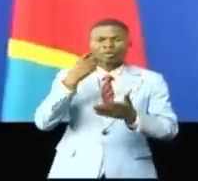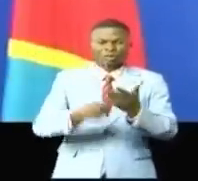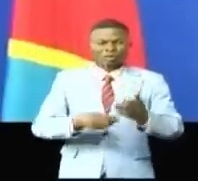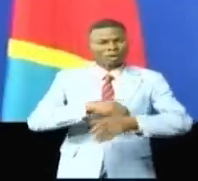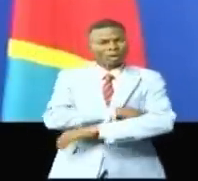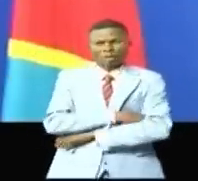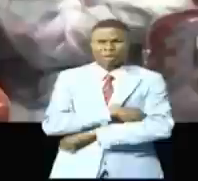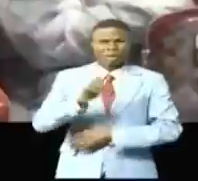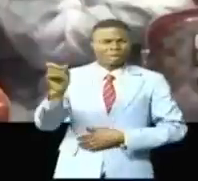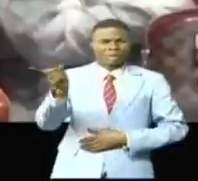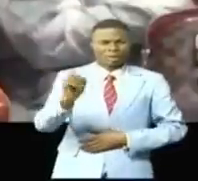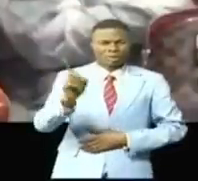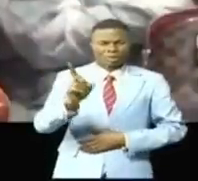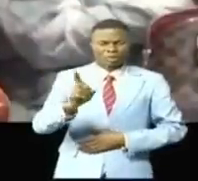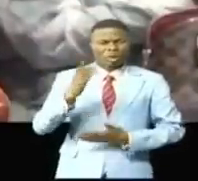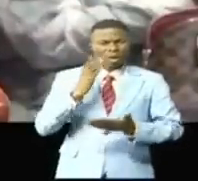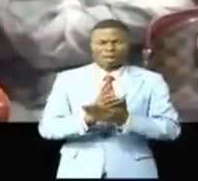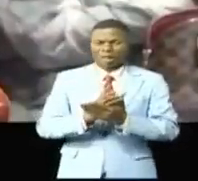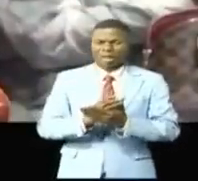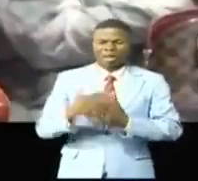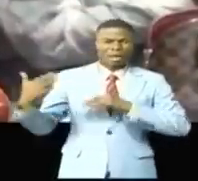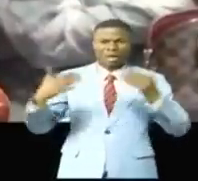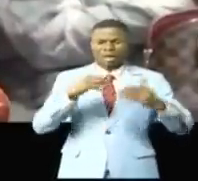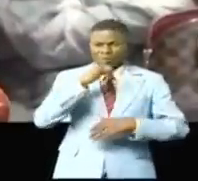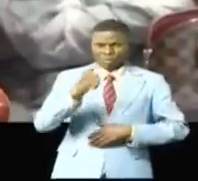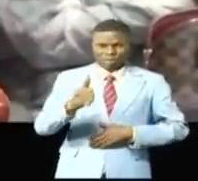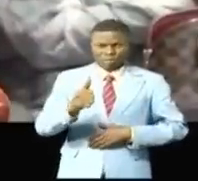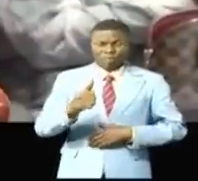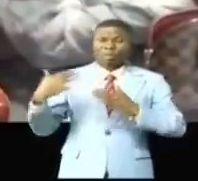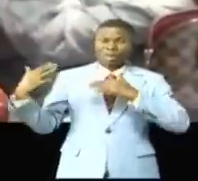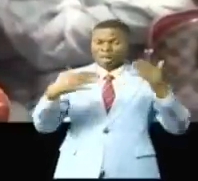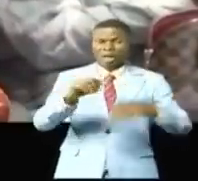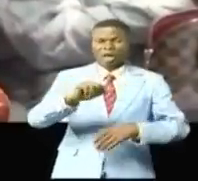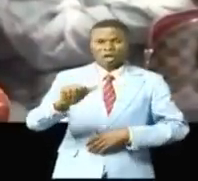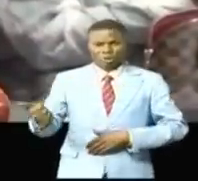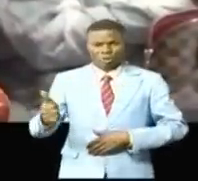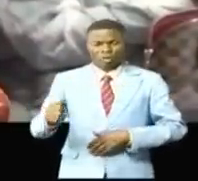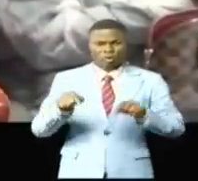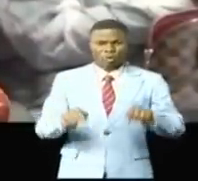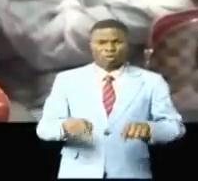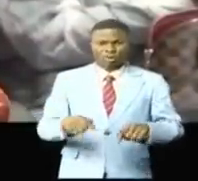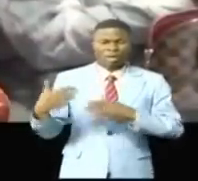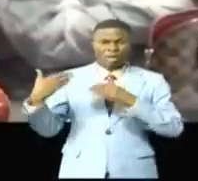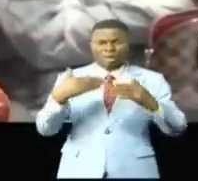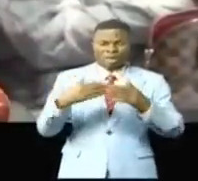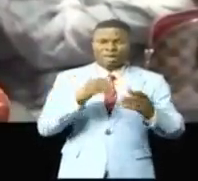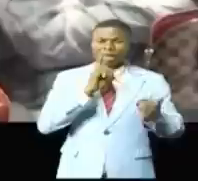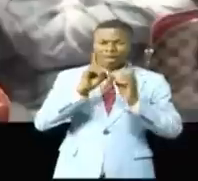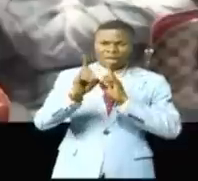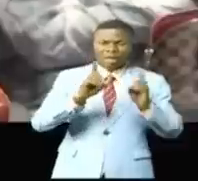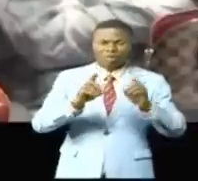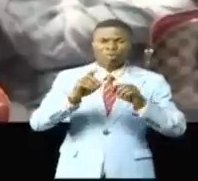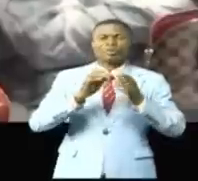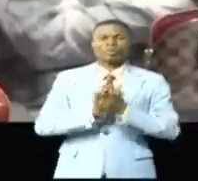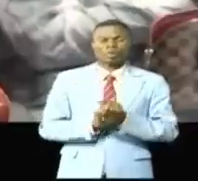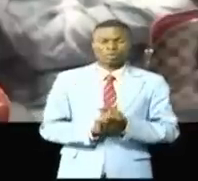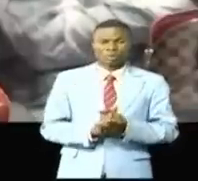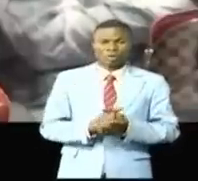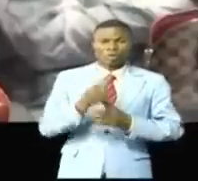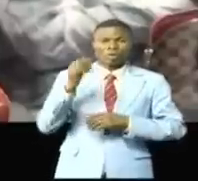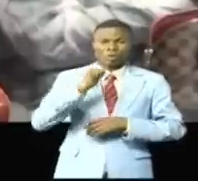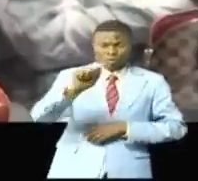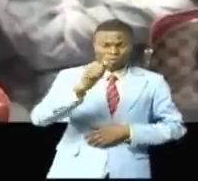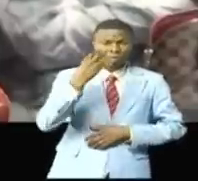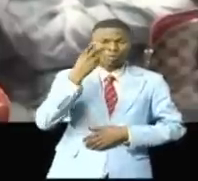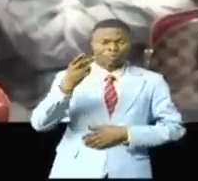boko, n'habitumba na se, non, pas du tout. Guerre moussous aux alliés, c'est une guerre médiatique. Parce que bozo mona,